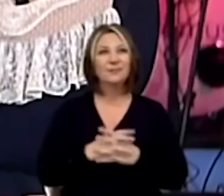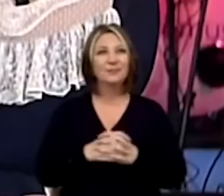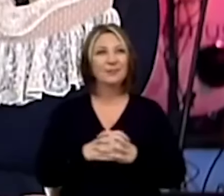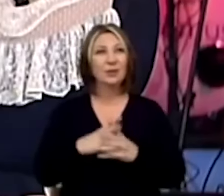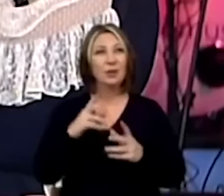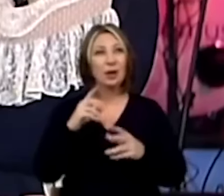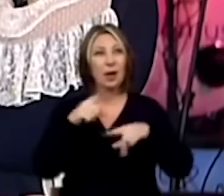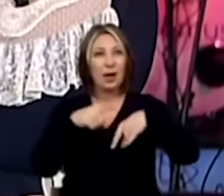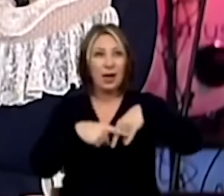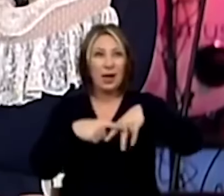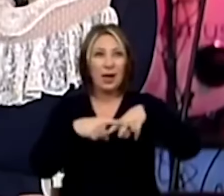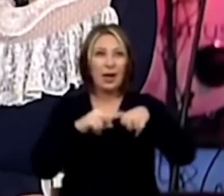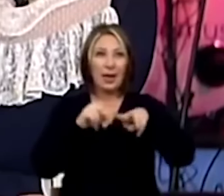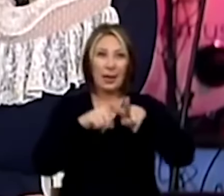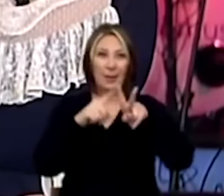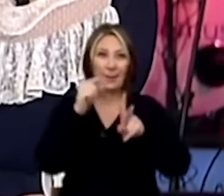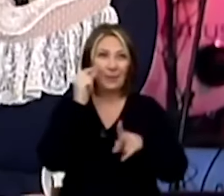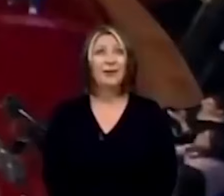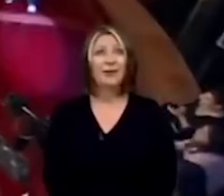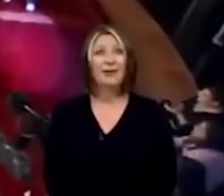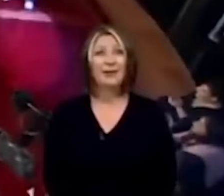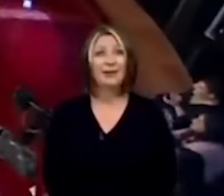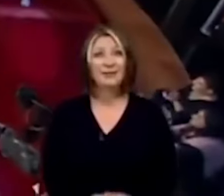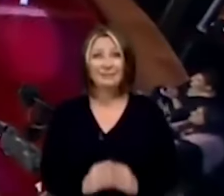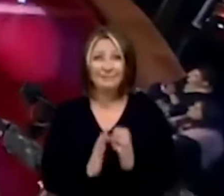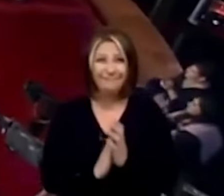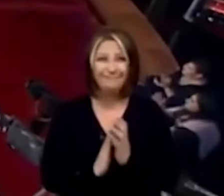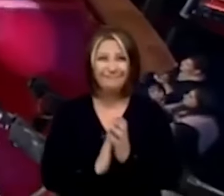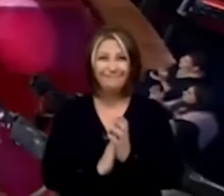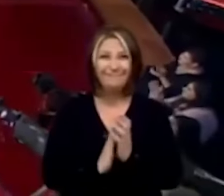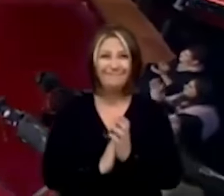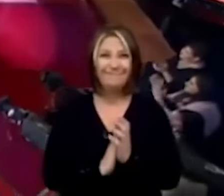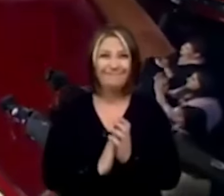Hocamız dediğiniz? Hakan Alıyor, yönetmenimiz. Ha, yönetmeniz, evet.